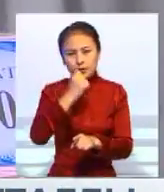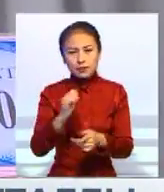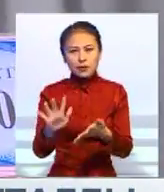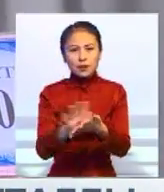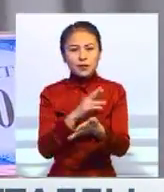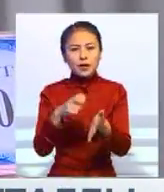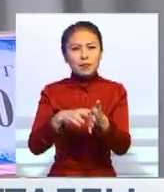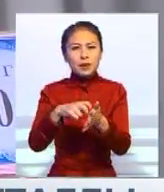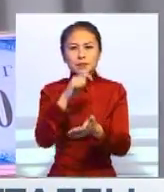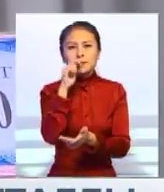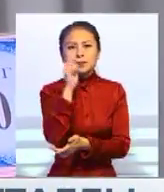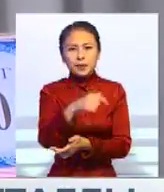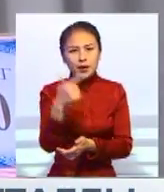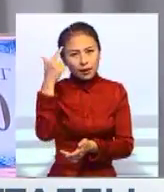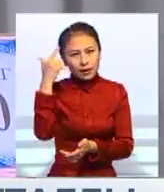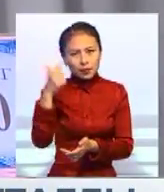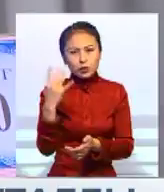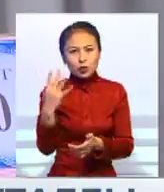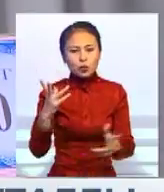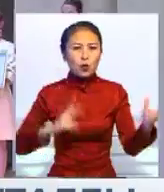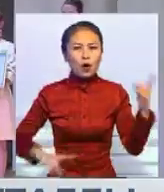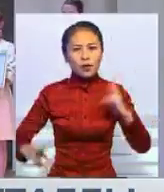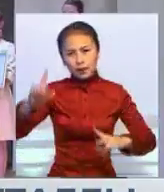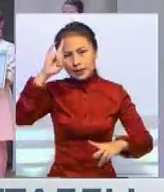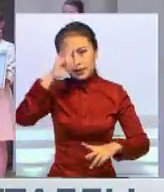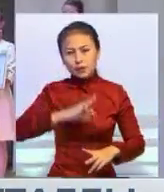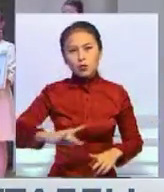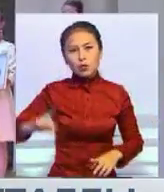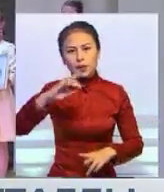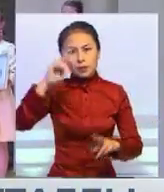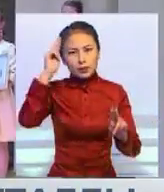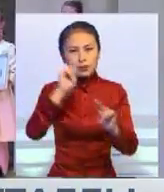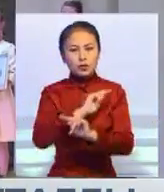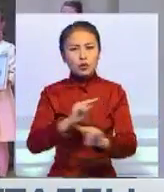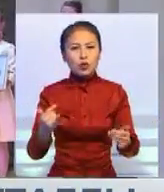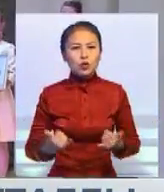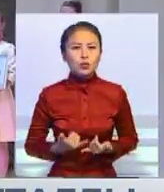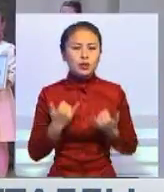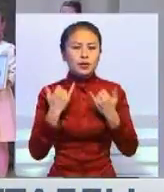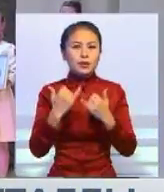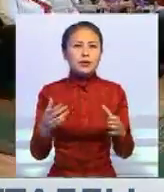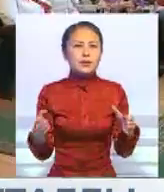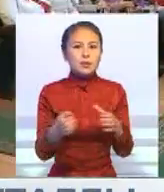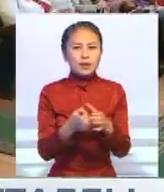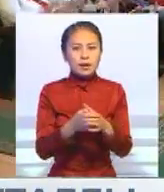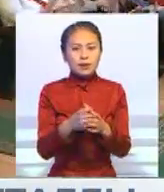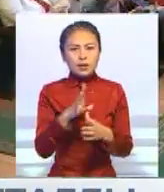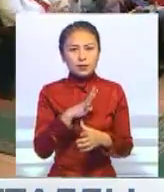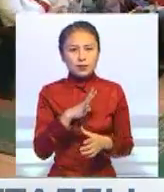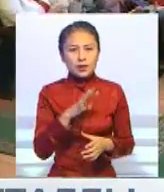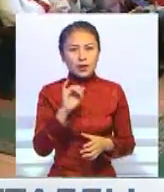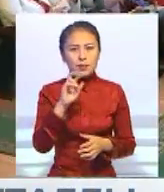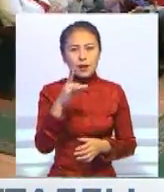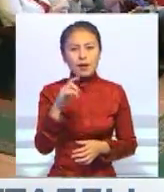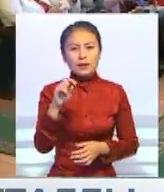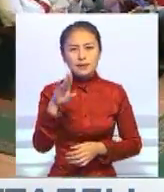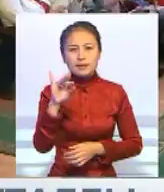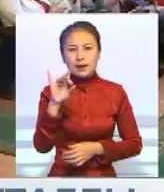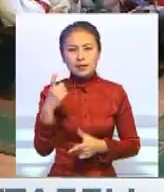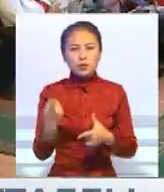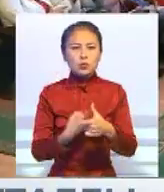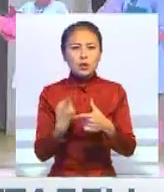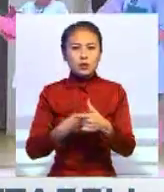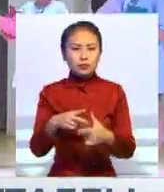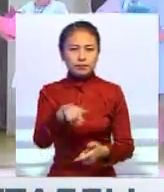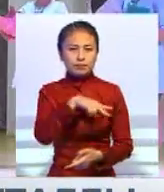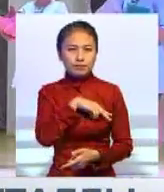әкімінің алғыс хатымен марапатталса, тағы 4 мұғалім Қазақстан Республикасының білім беру ісінің құрметті қызметкері атағын алып, Ыбырай Алтынсарин